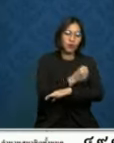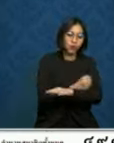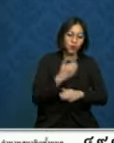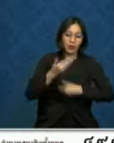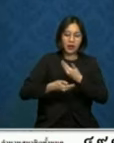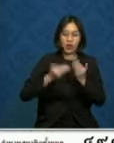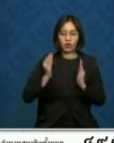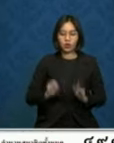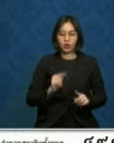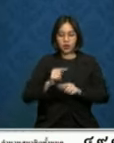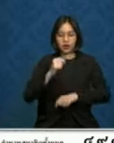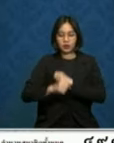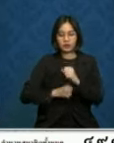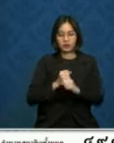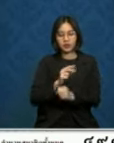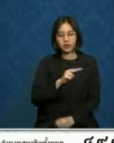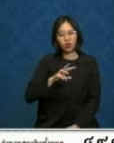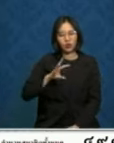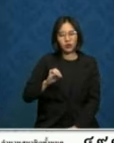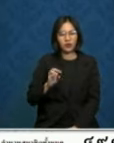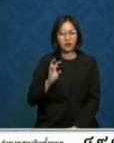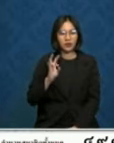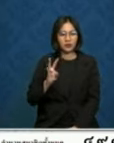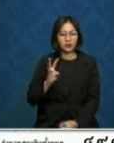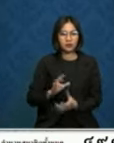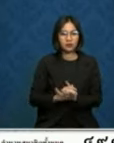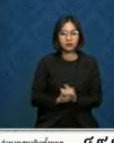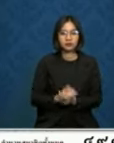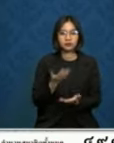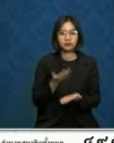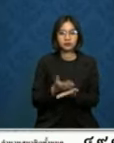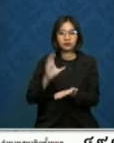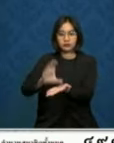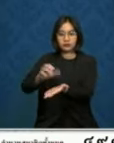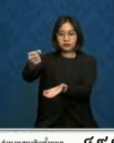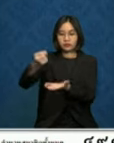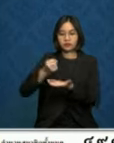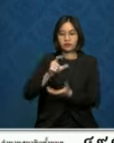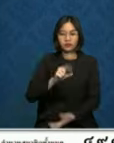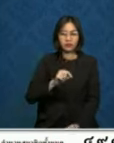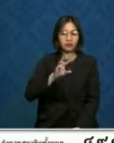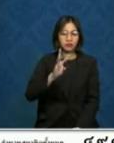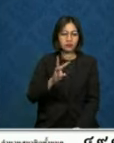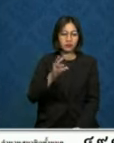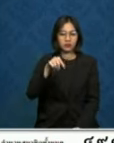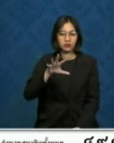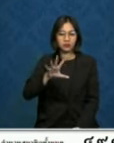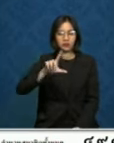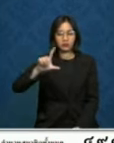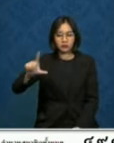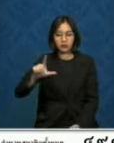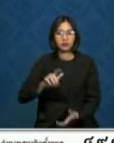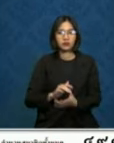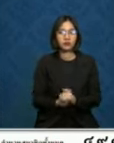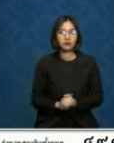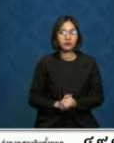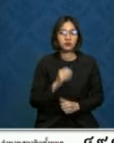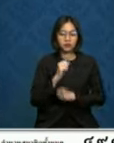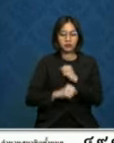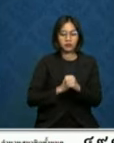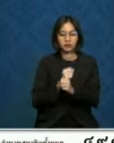นะครับปี2567ครับท่านประธานได้งบประมาณอยู่ที่ 26.5 ล้านบาทนะครับ